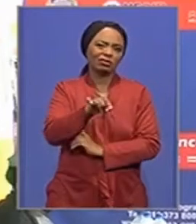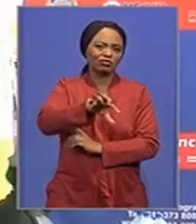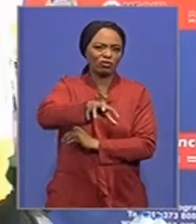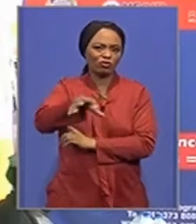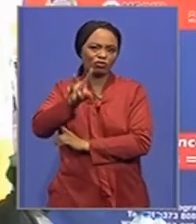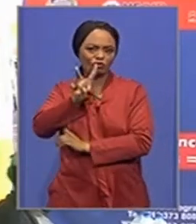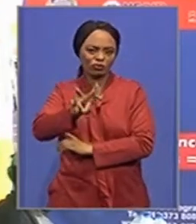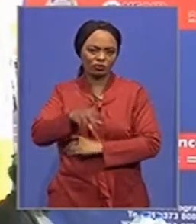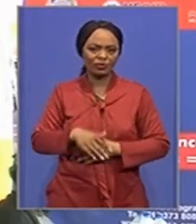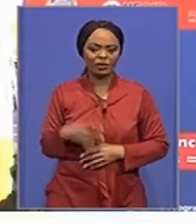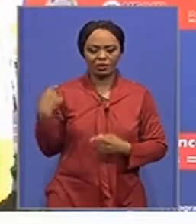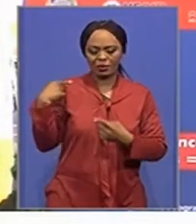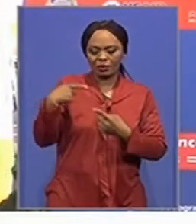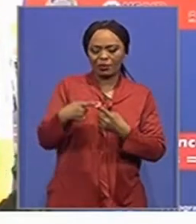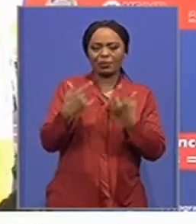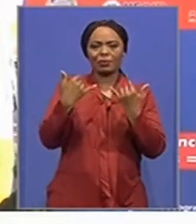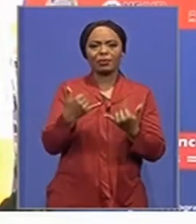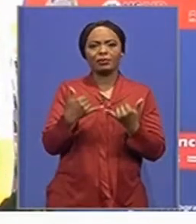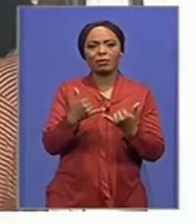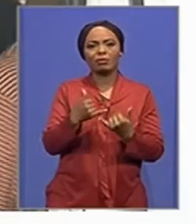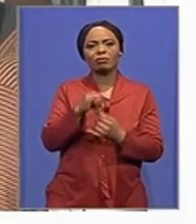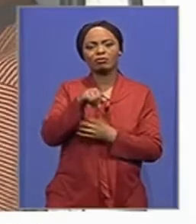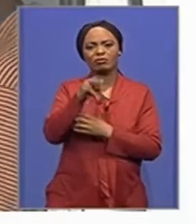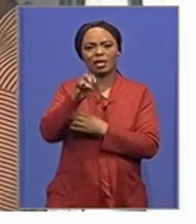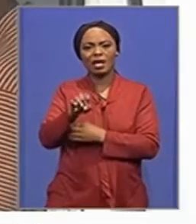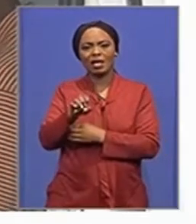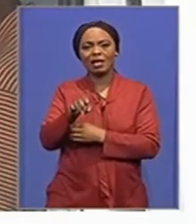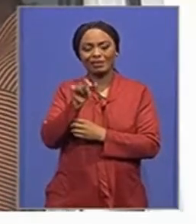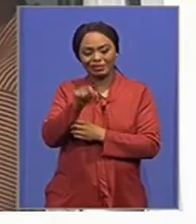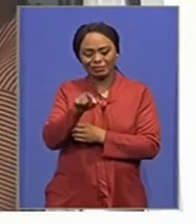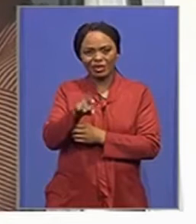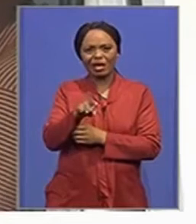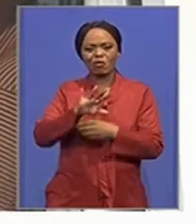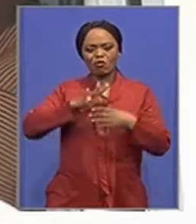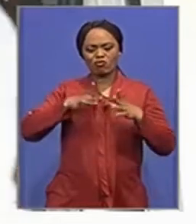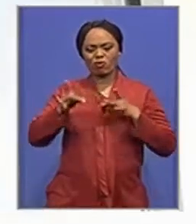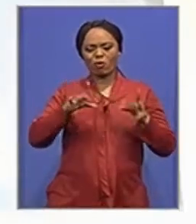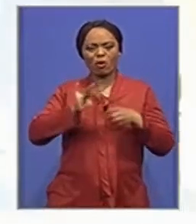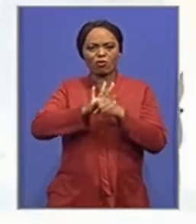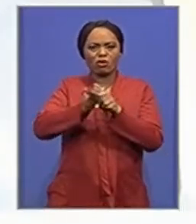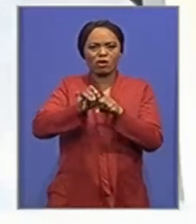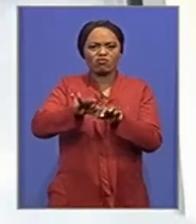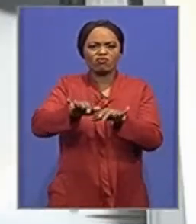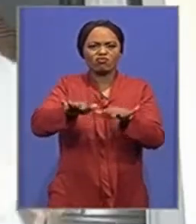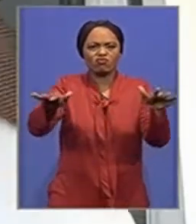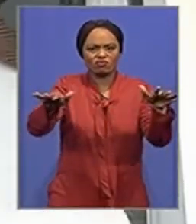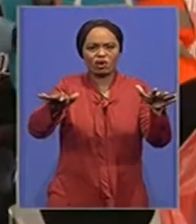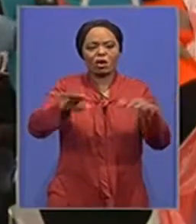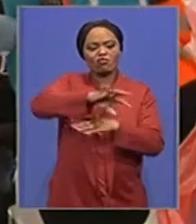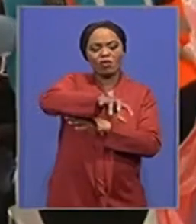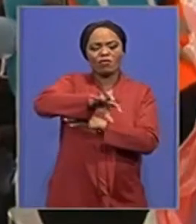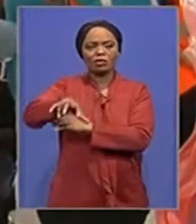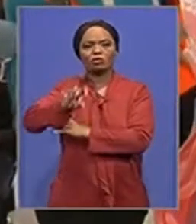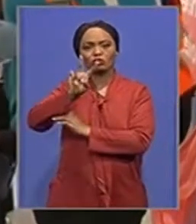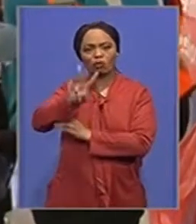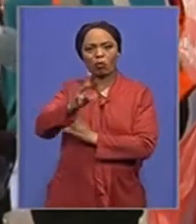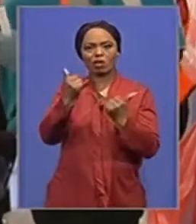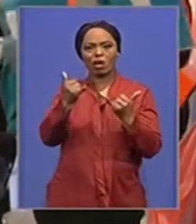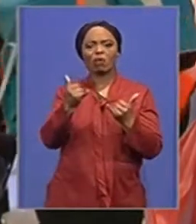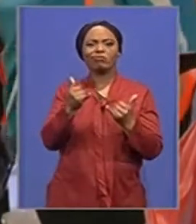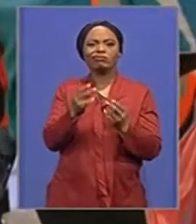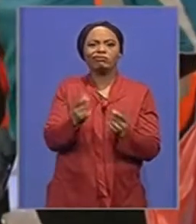Go tloga kgweding ya Moranang lephoto la boraro la diphetetšo tša COVID-19 le amile gampe diprovinse tše pedi ka monageng.